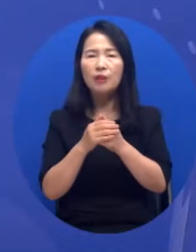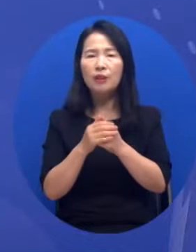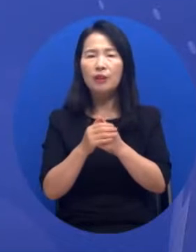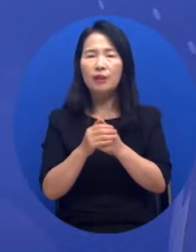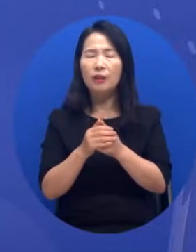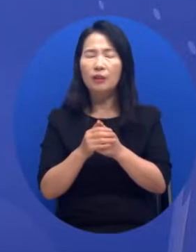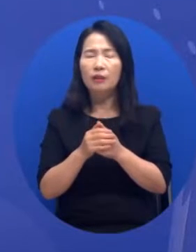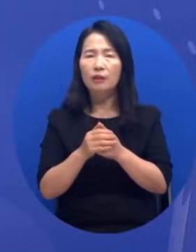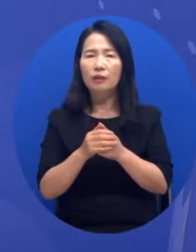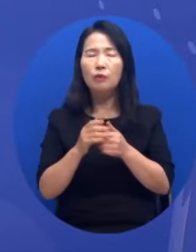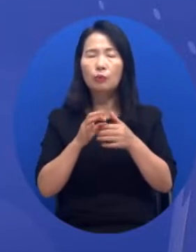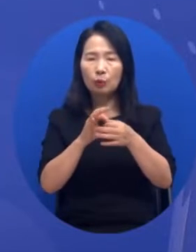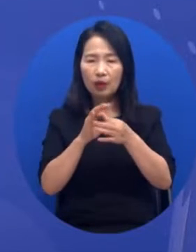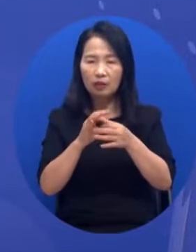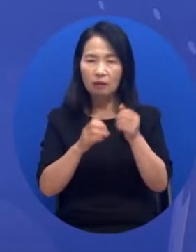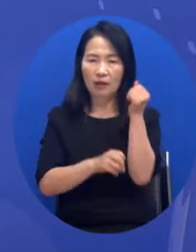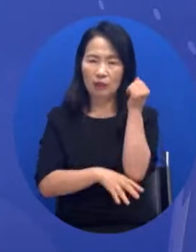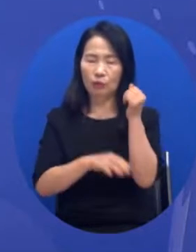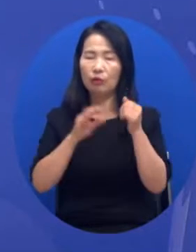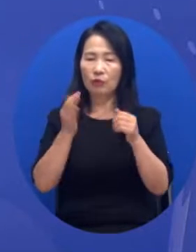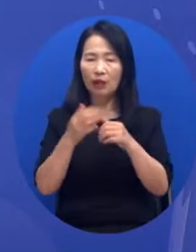되고, 의인은